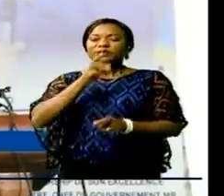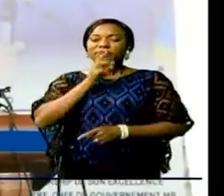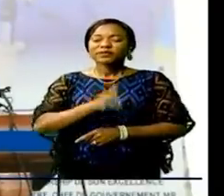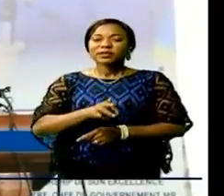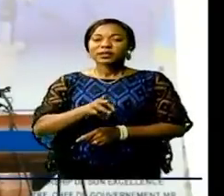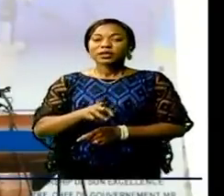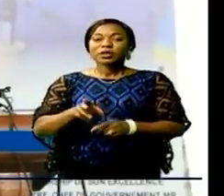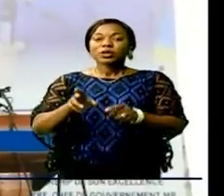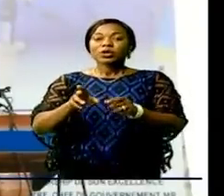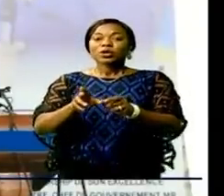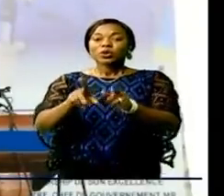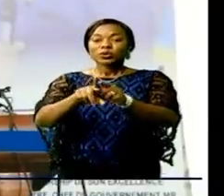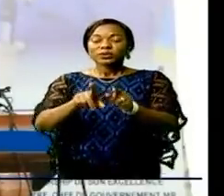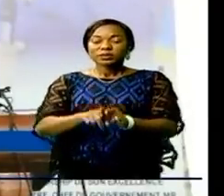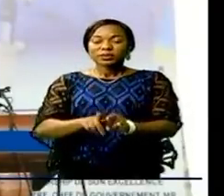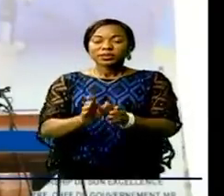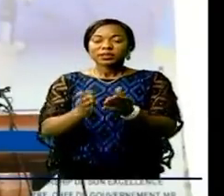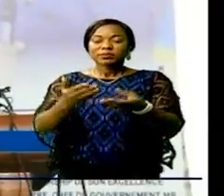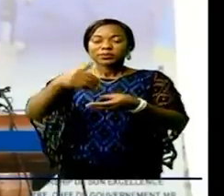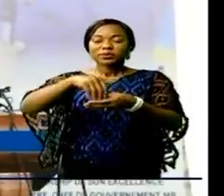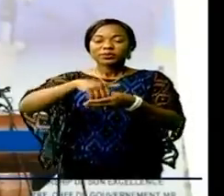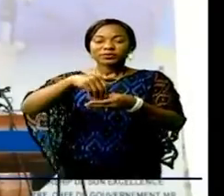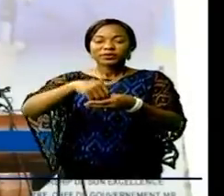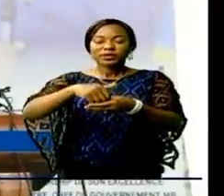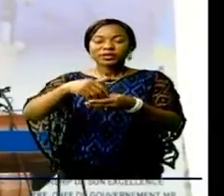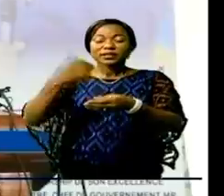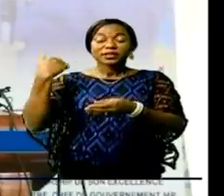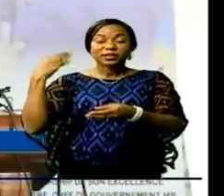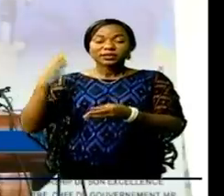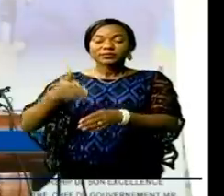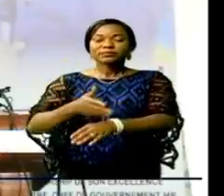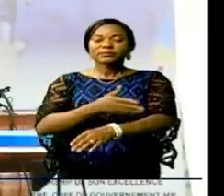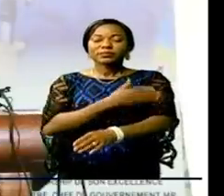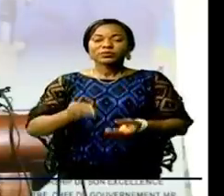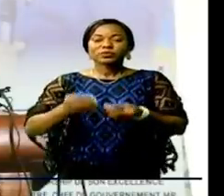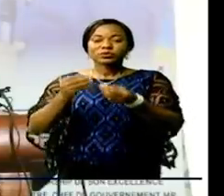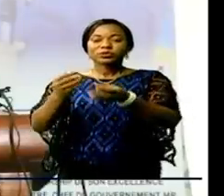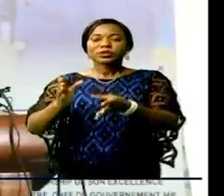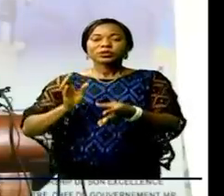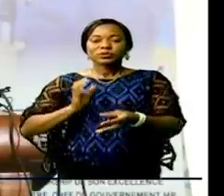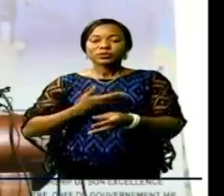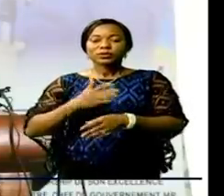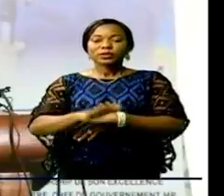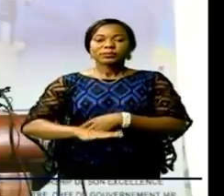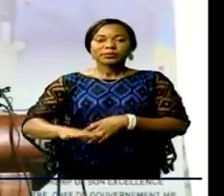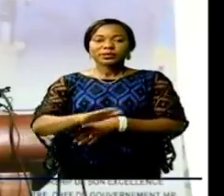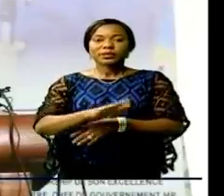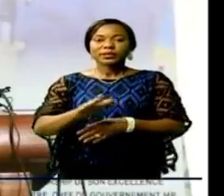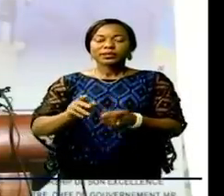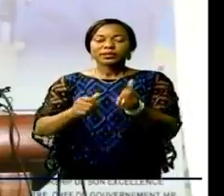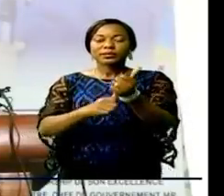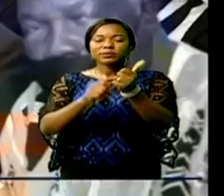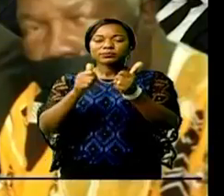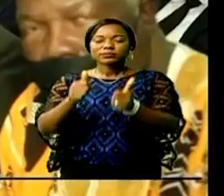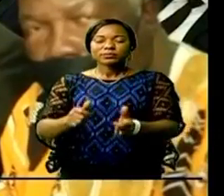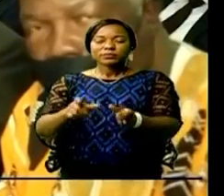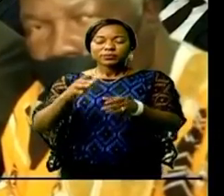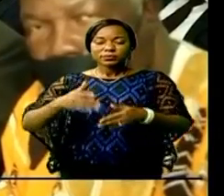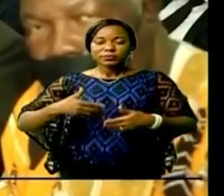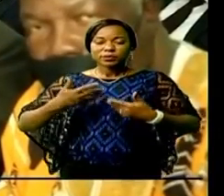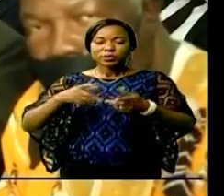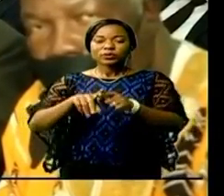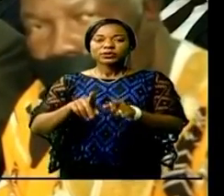le portefeuille de l'État doit se relever pour offrir à notre pays des perspectives heureuses